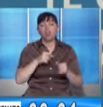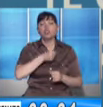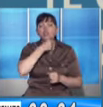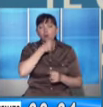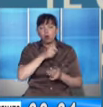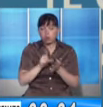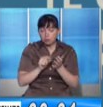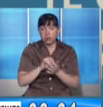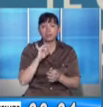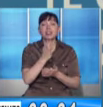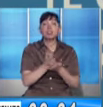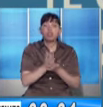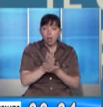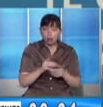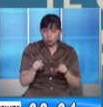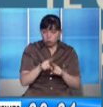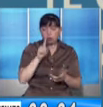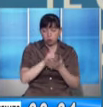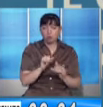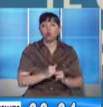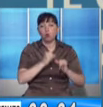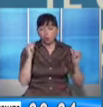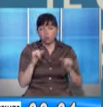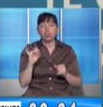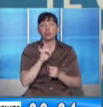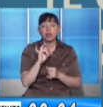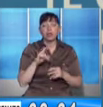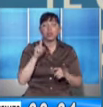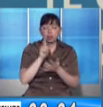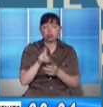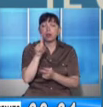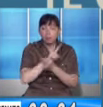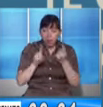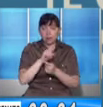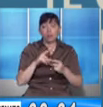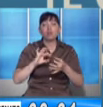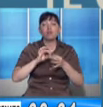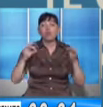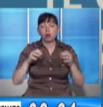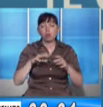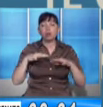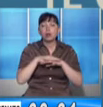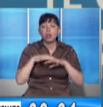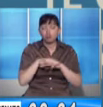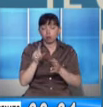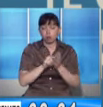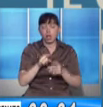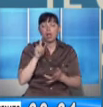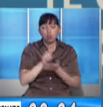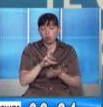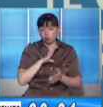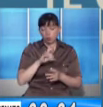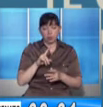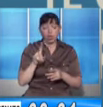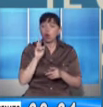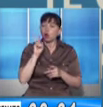pe care trebuie să-i petreacă în profesie și revăzut inclusiv formula de calcul. Pentru că noi considerăm că sistemul de pensii trebuie să fie echitabil pentru toți și noi nu trebuie să